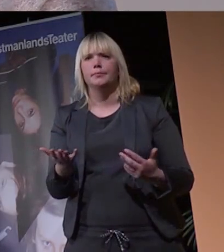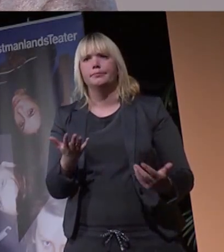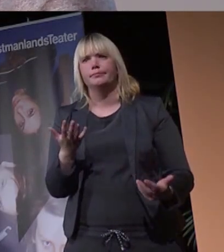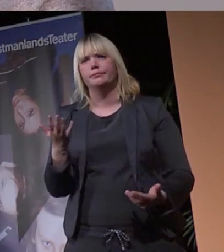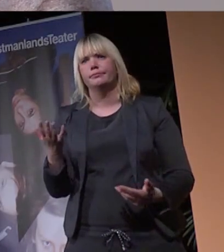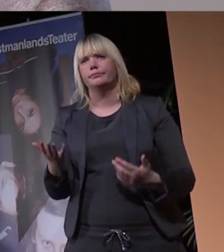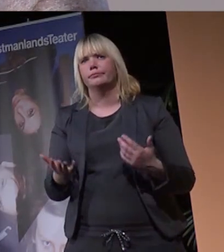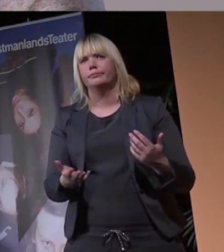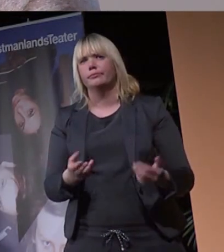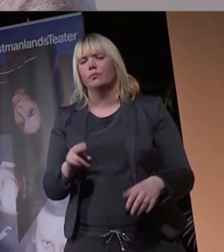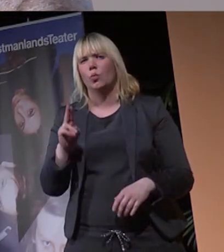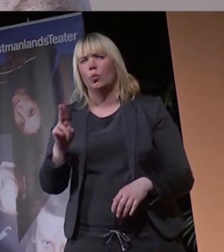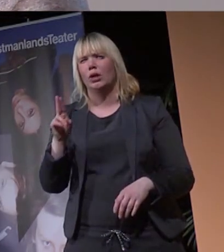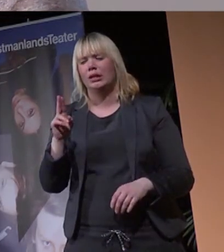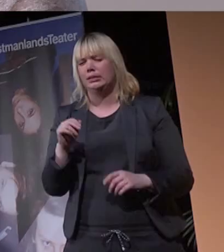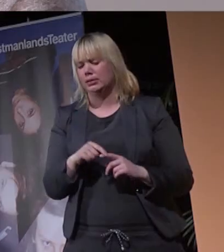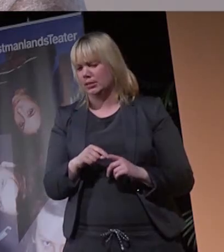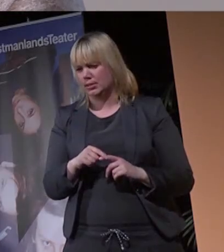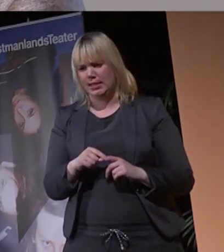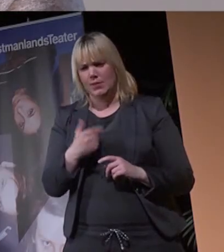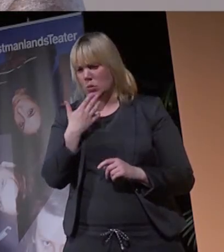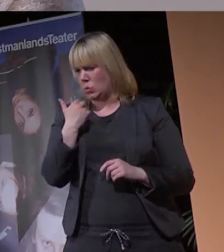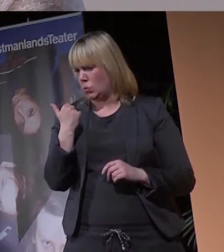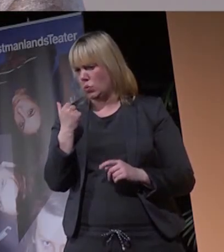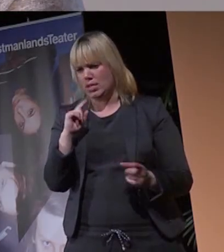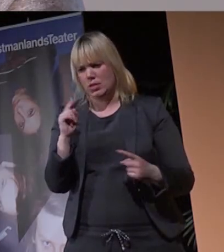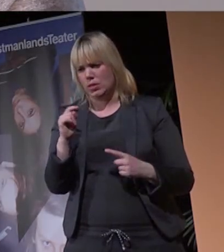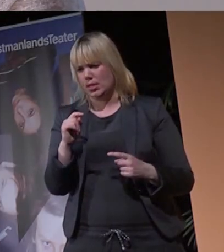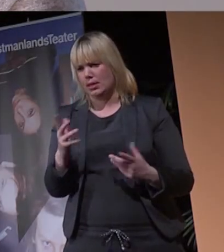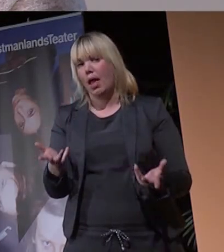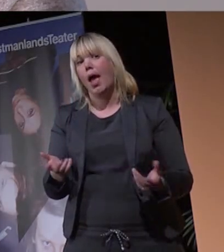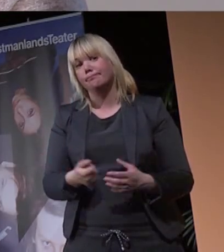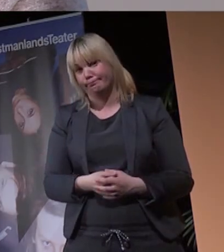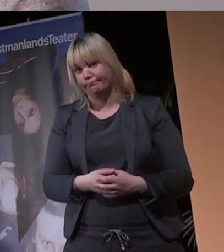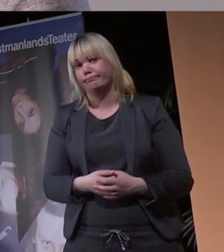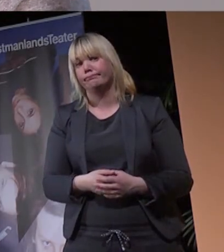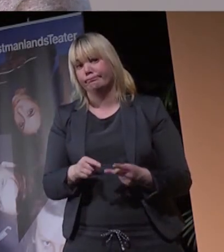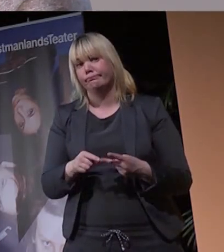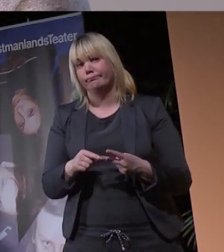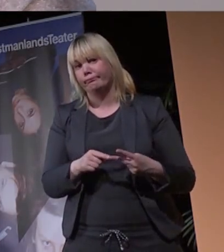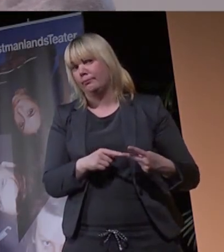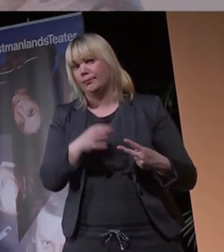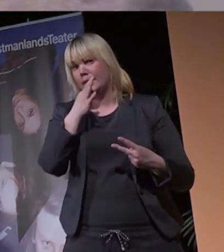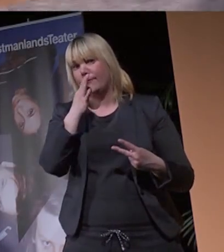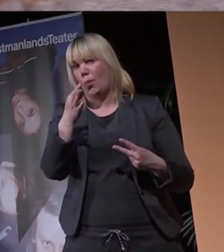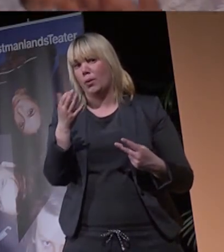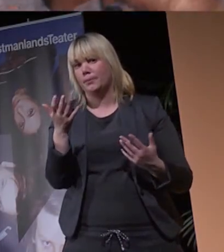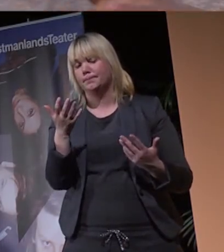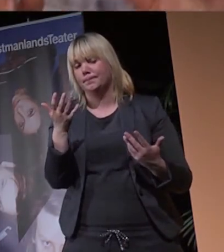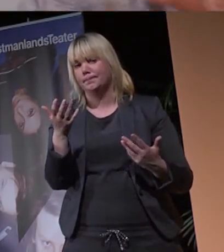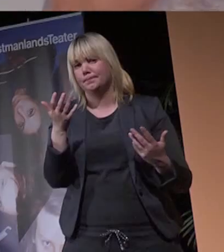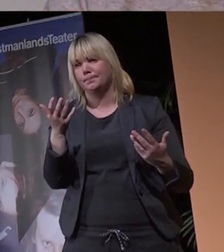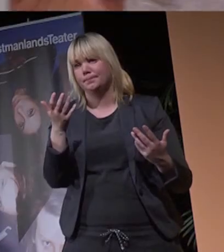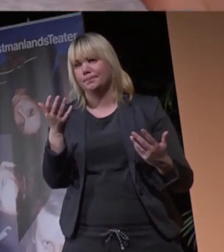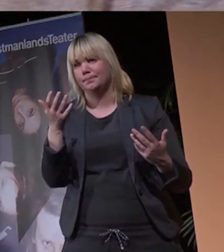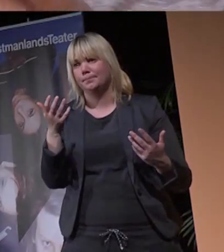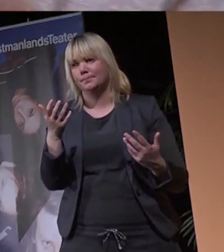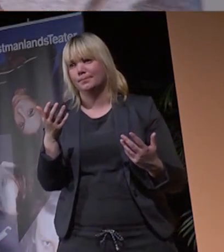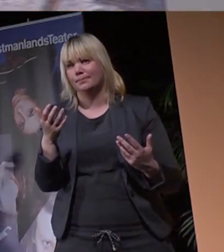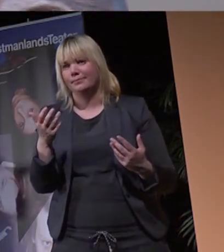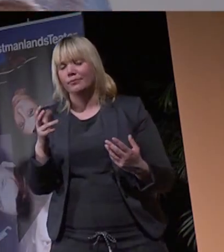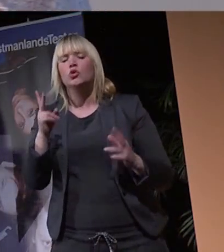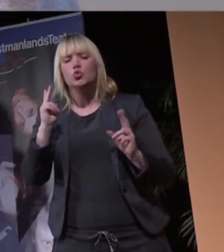många saker som vi ska utföra professionellt, medan mottagarsidan, det vill säga arrangörskapet, bygger så mycket på ideell